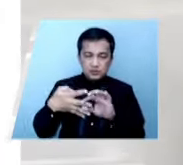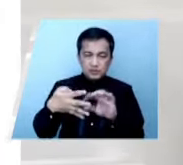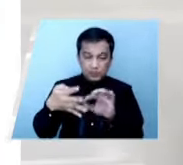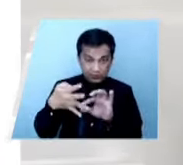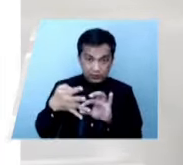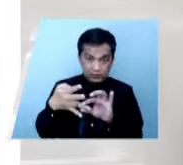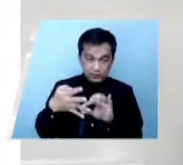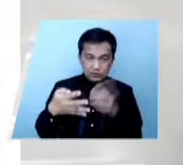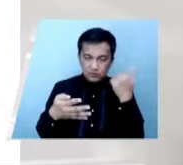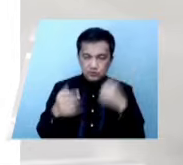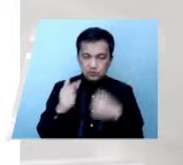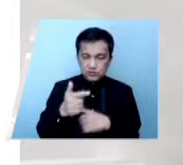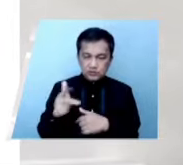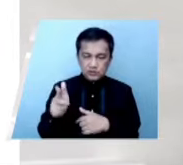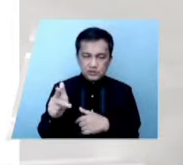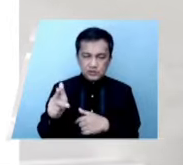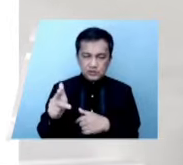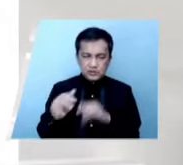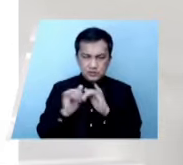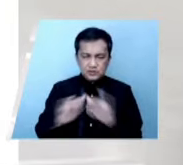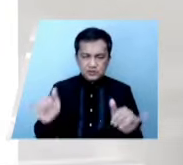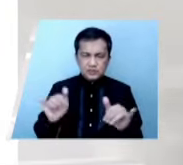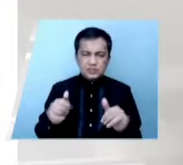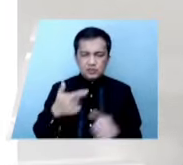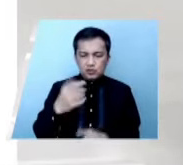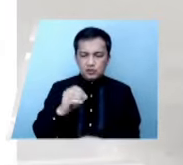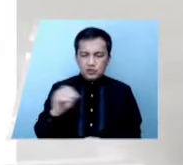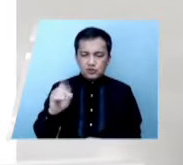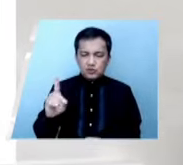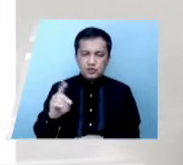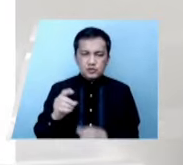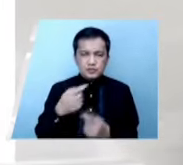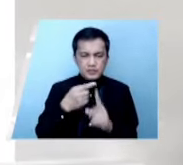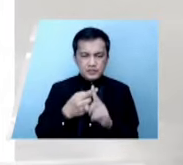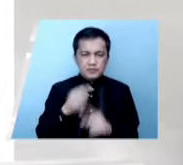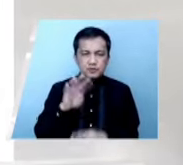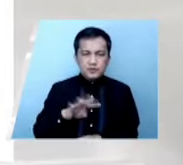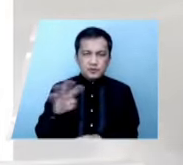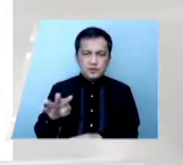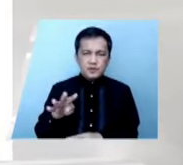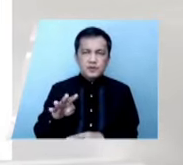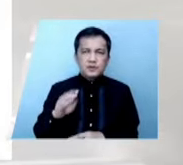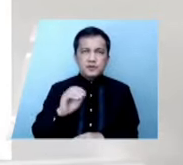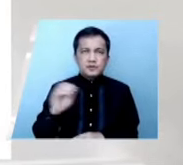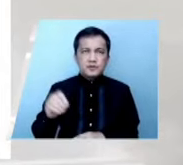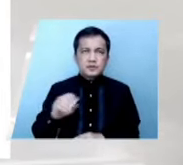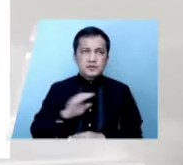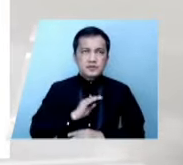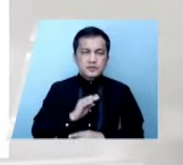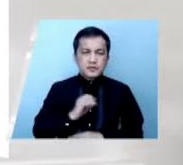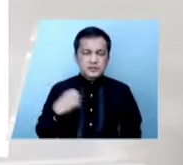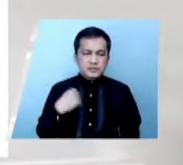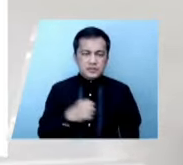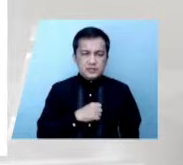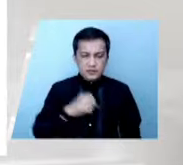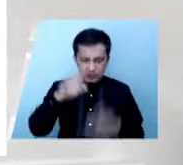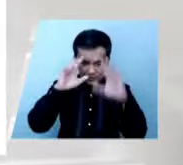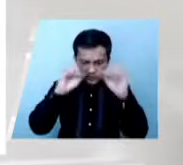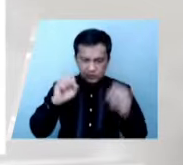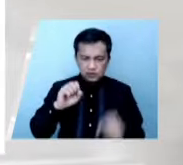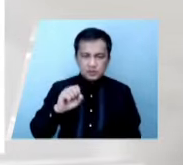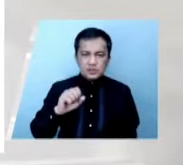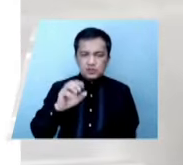2023. Nanatili naman sa good o positive 44% ang satisfaction rating ni Senate President Juan Miguel